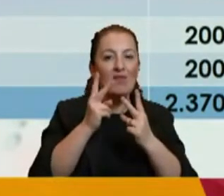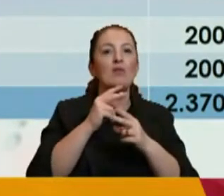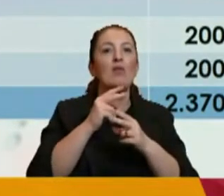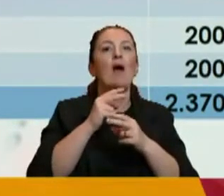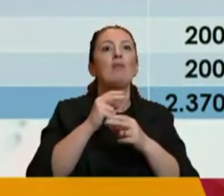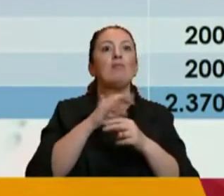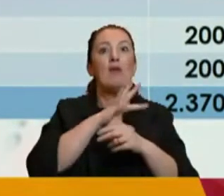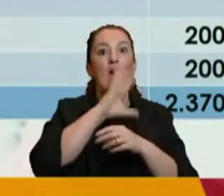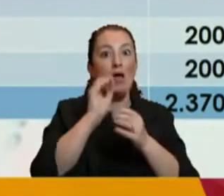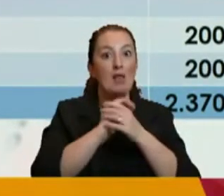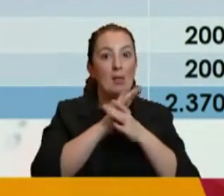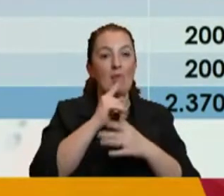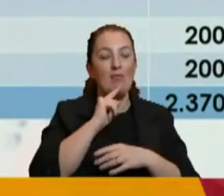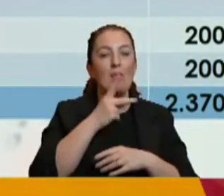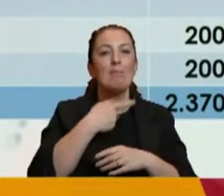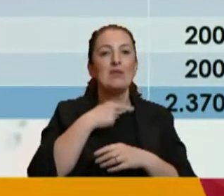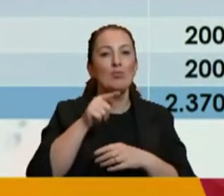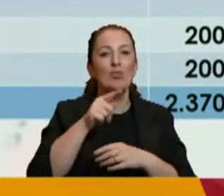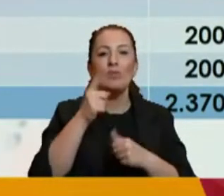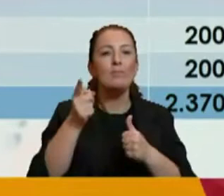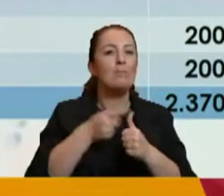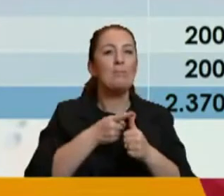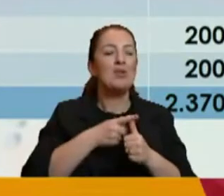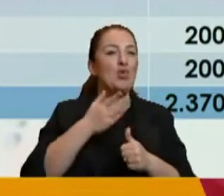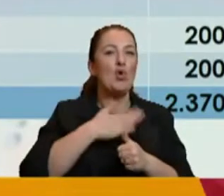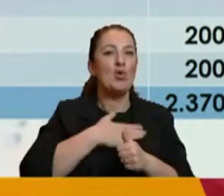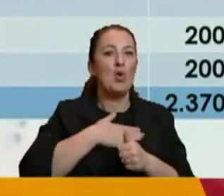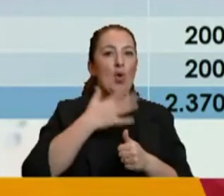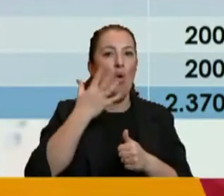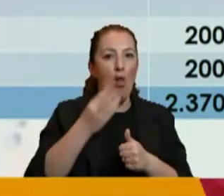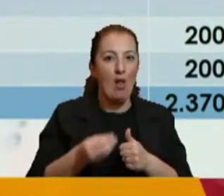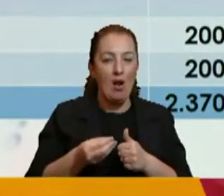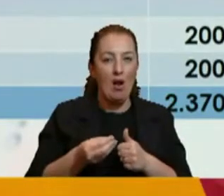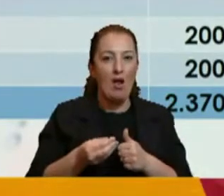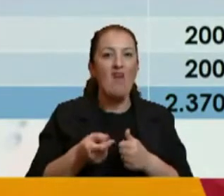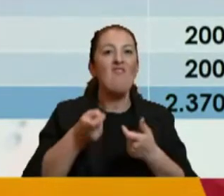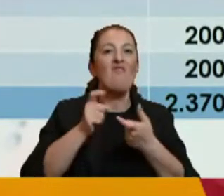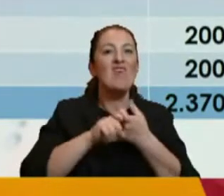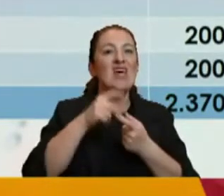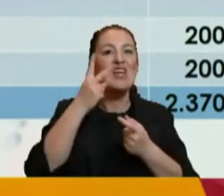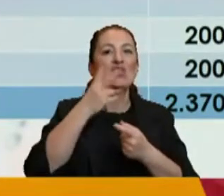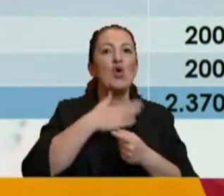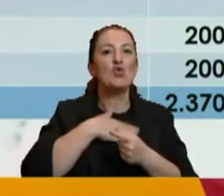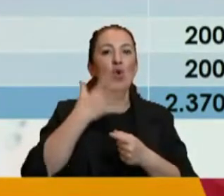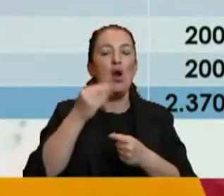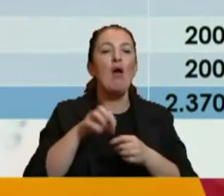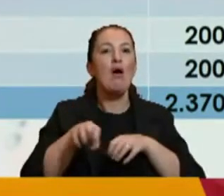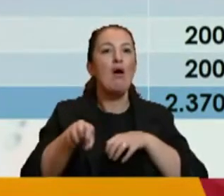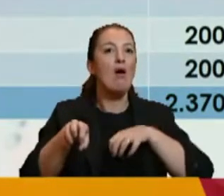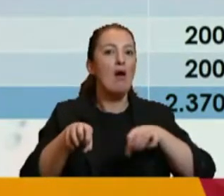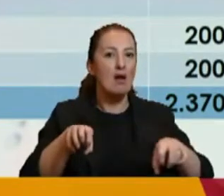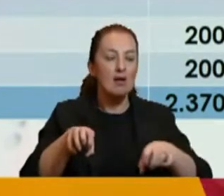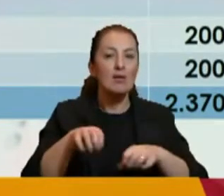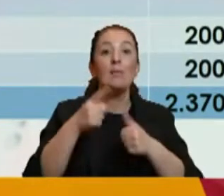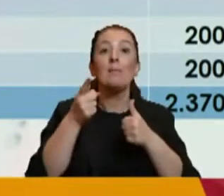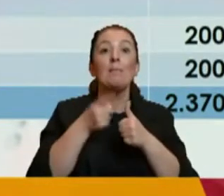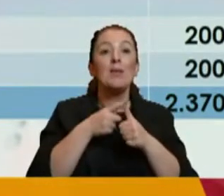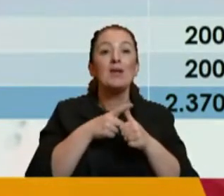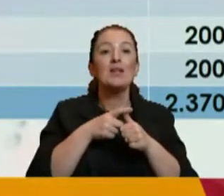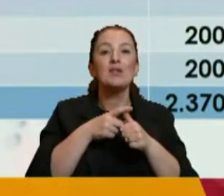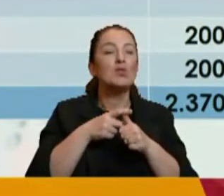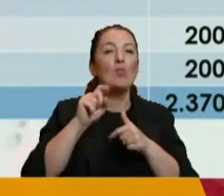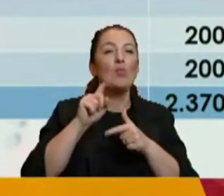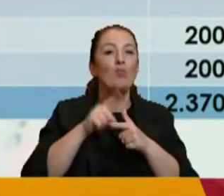gördü Biz bunu birinci öncelikli olarak ve ikinci öncelikli olarak ayırdık bir Öncelikle